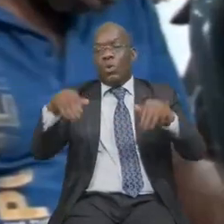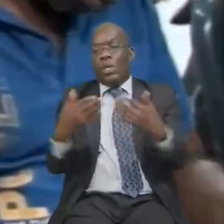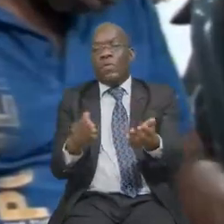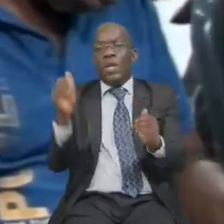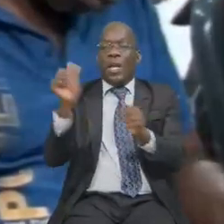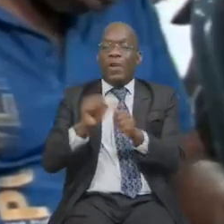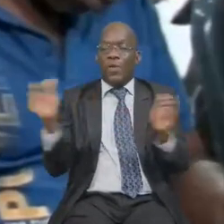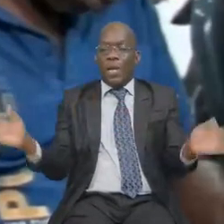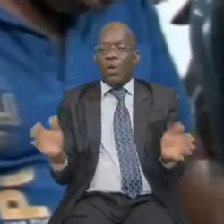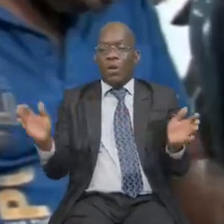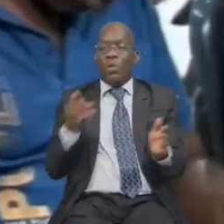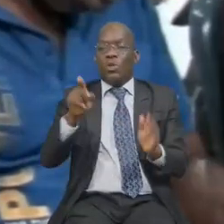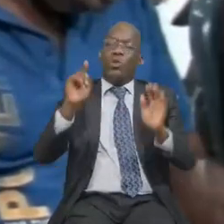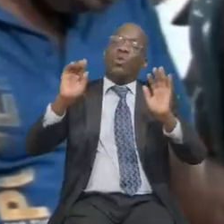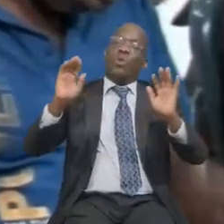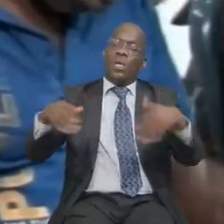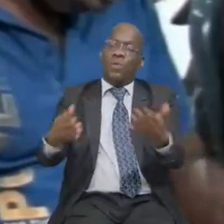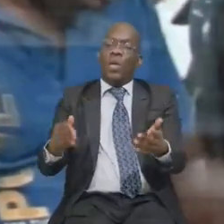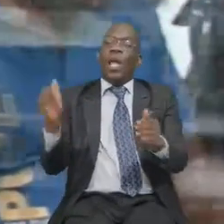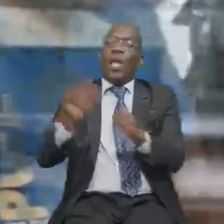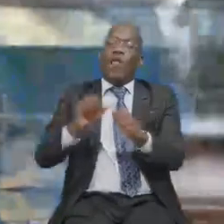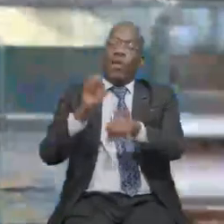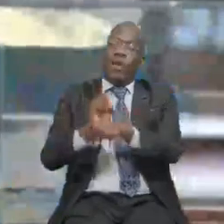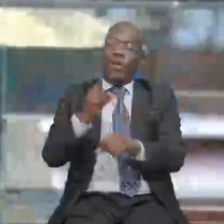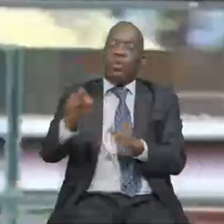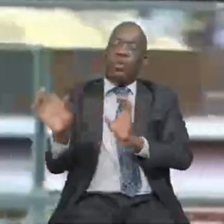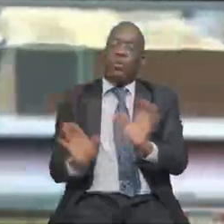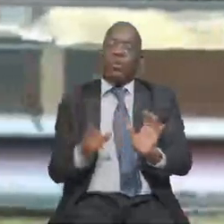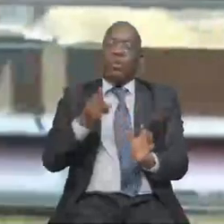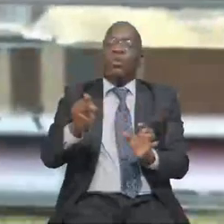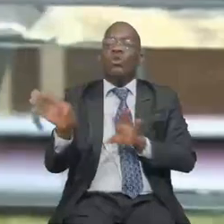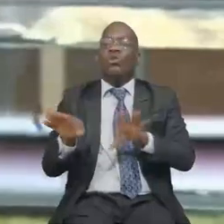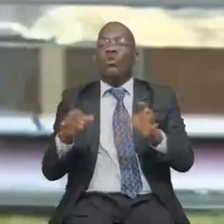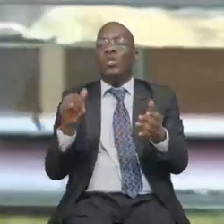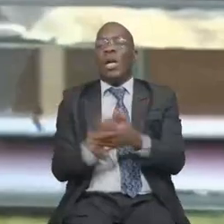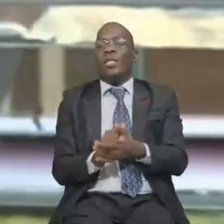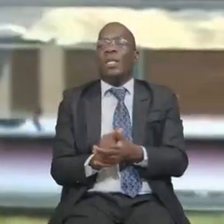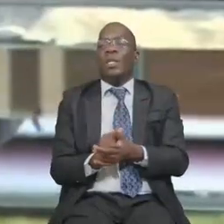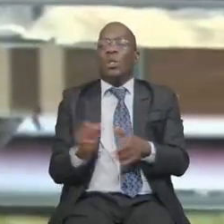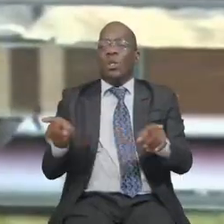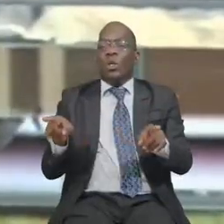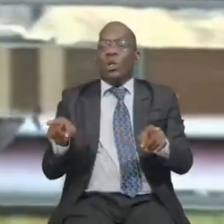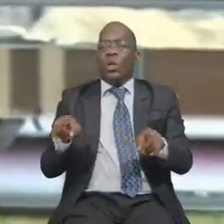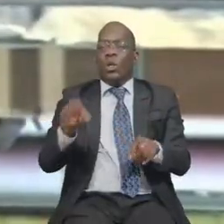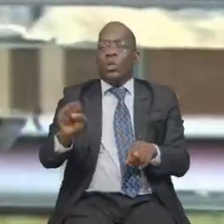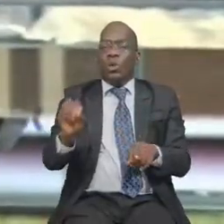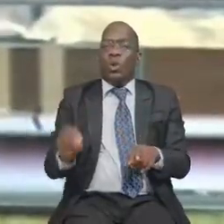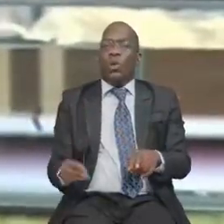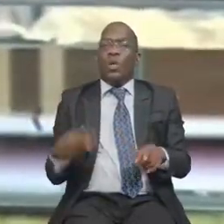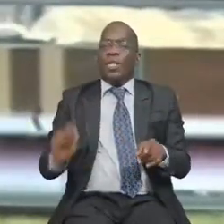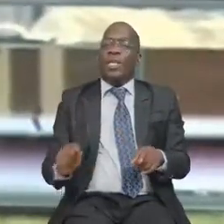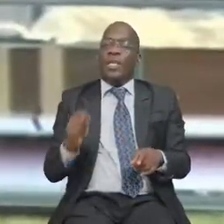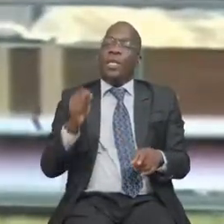donnez, tout travail que vous faites, qu'est-ce que vous faites? Vous le faites afin que l'épouse de Christ